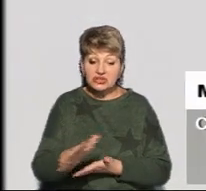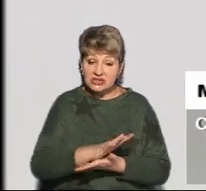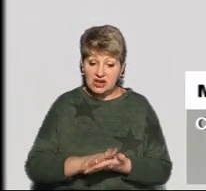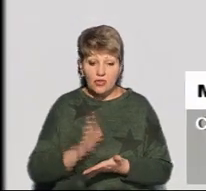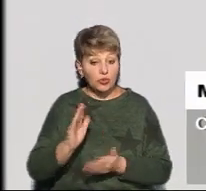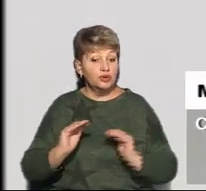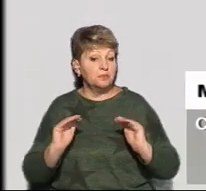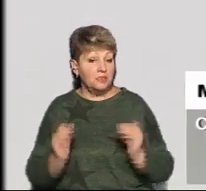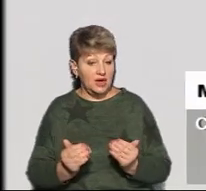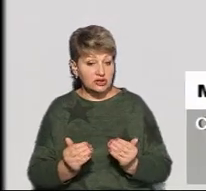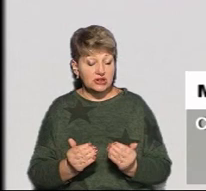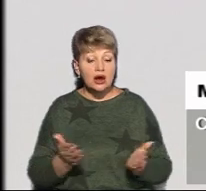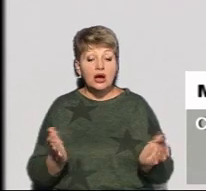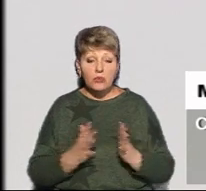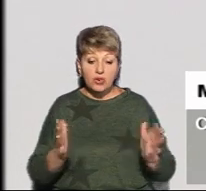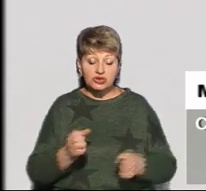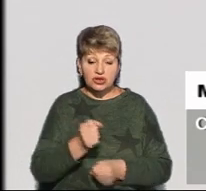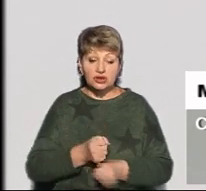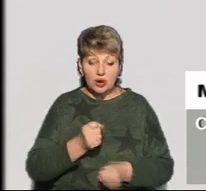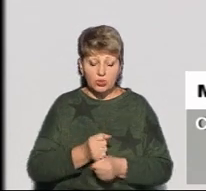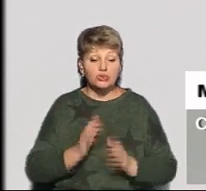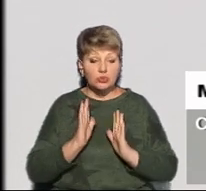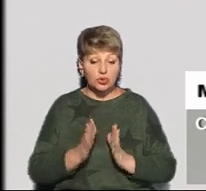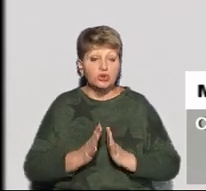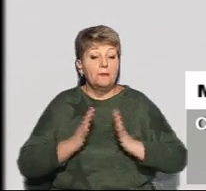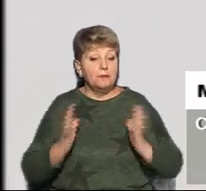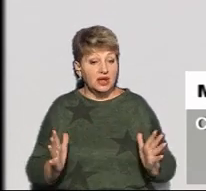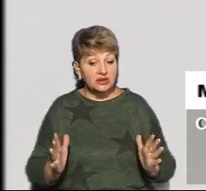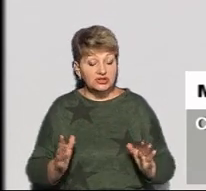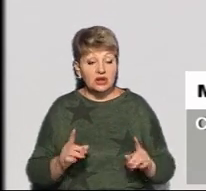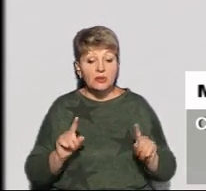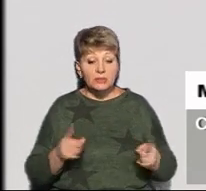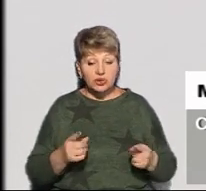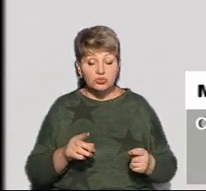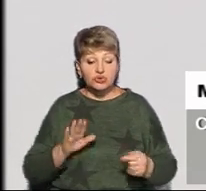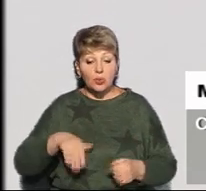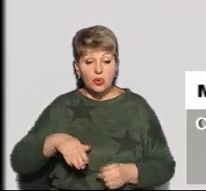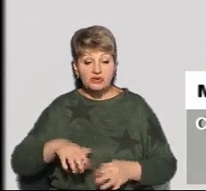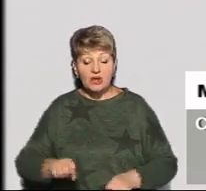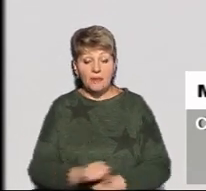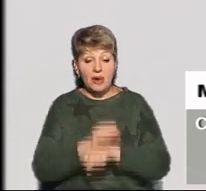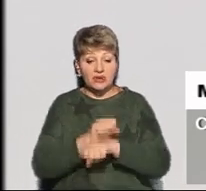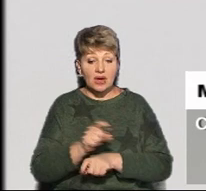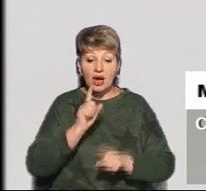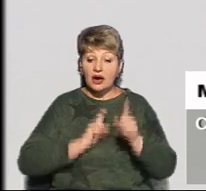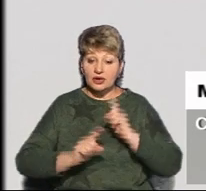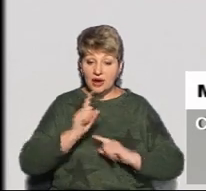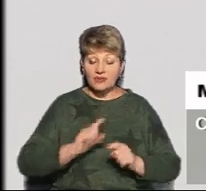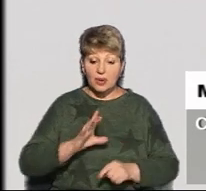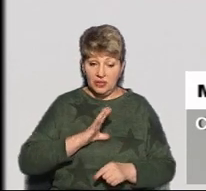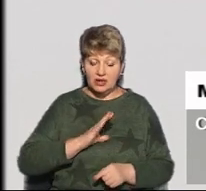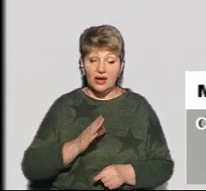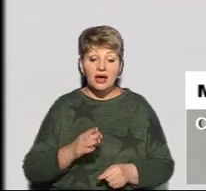більш конструктивної роботи буде дещо більше. Тому що постмайданна все-таки рада, вона була більше, думаю,